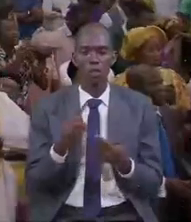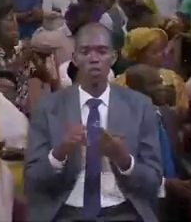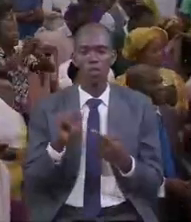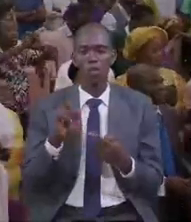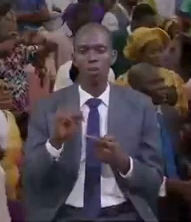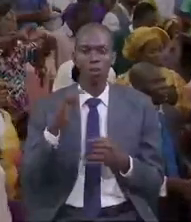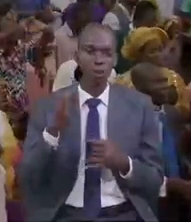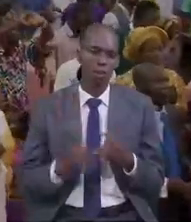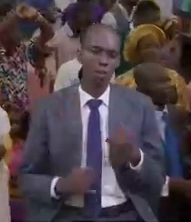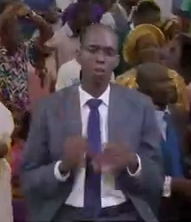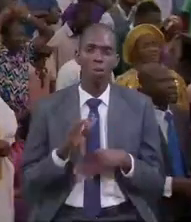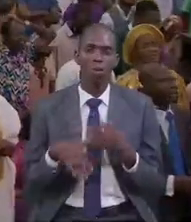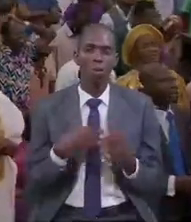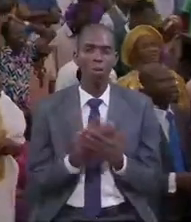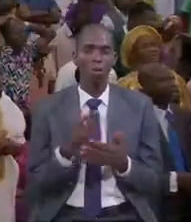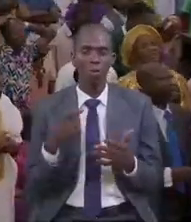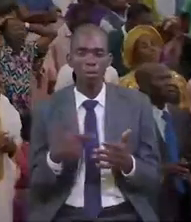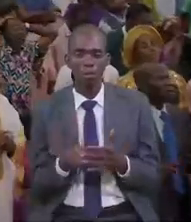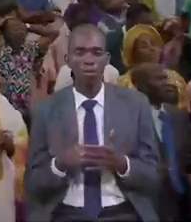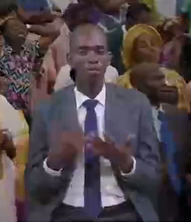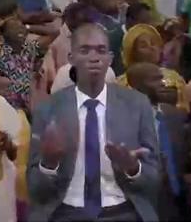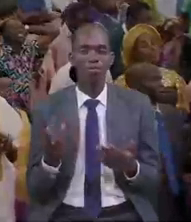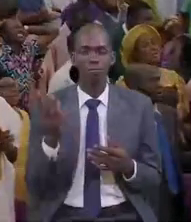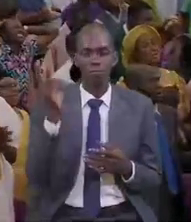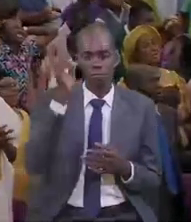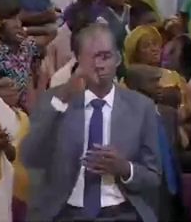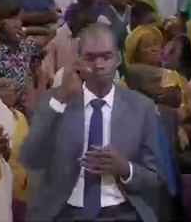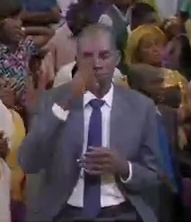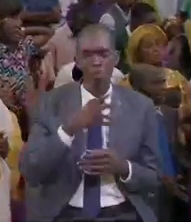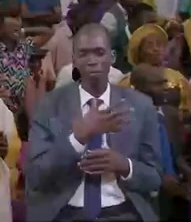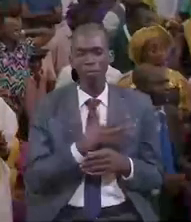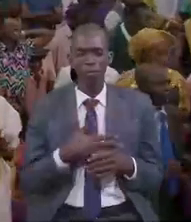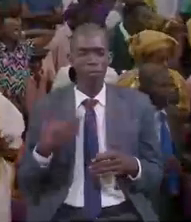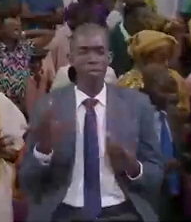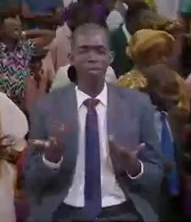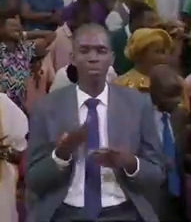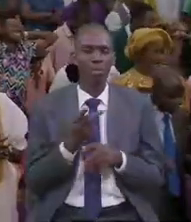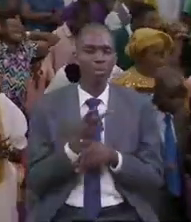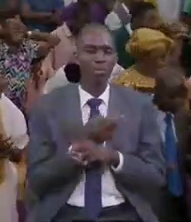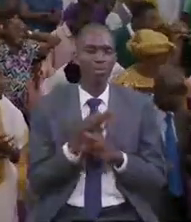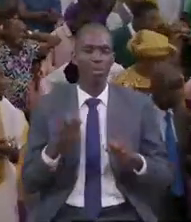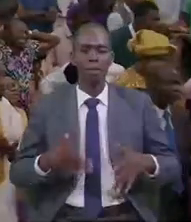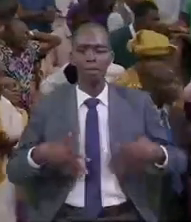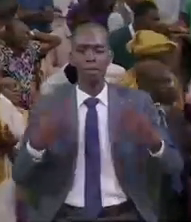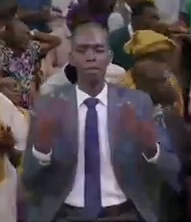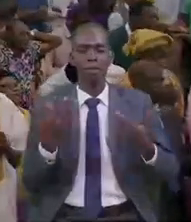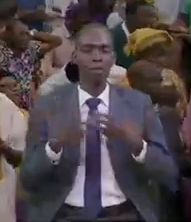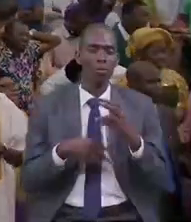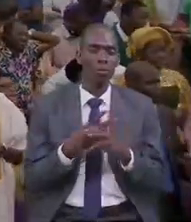toute cette imprudence, cette sensualité, et ce laisser aller, cette vie de laisser